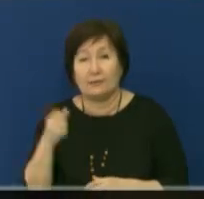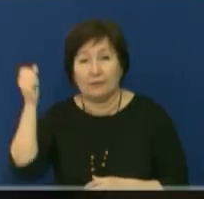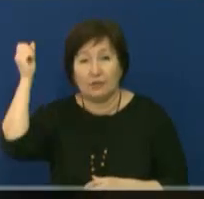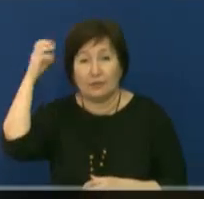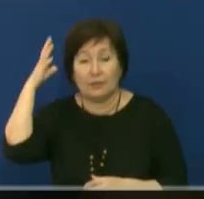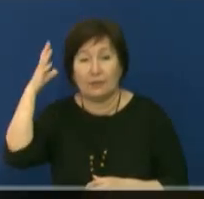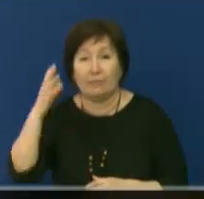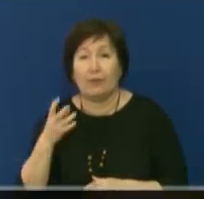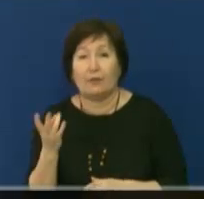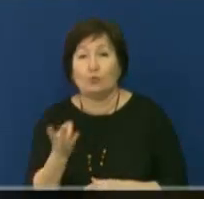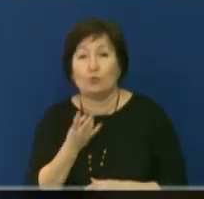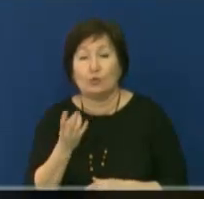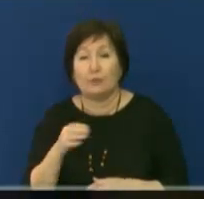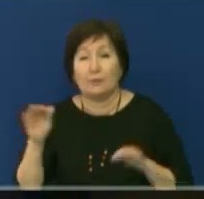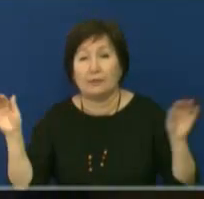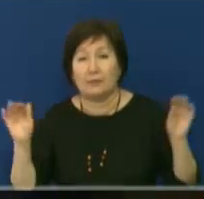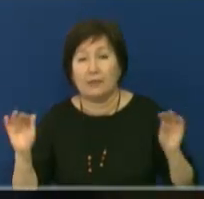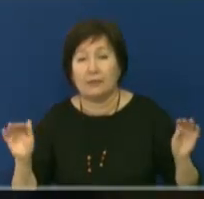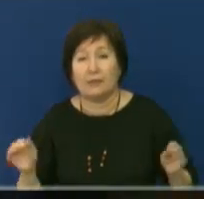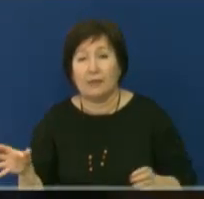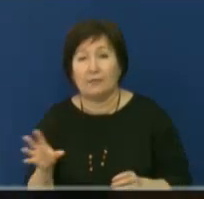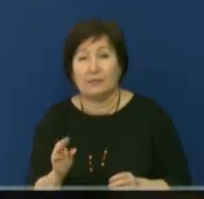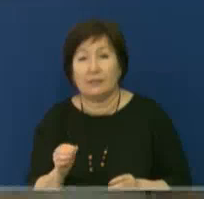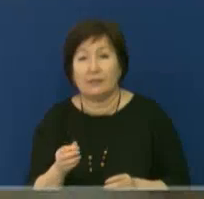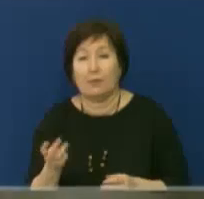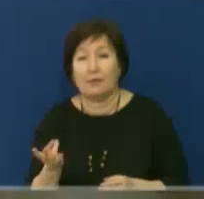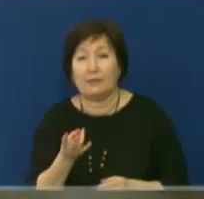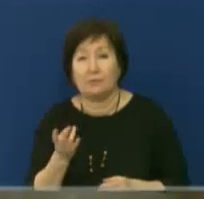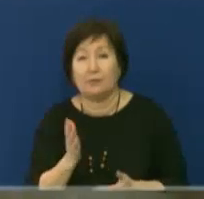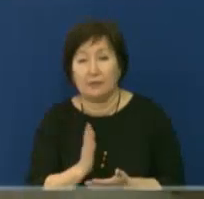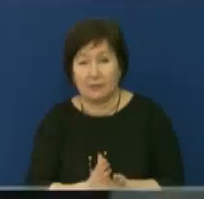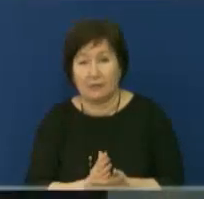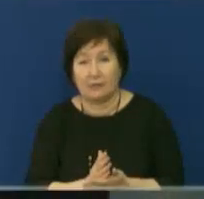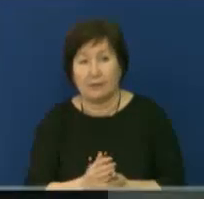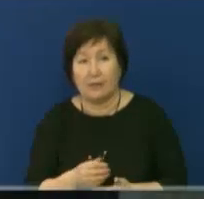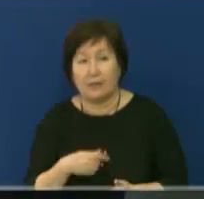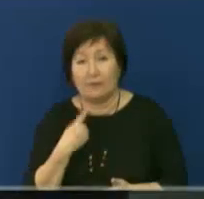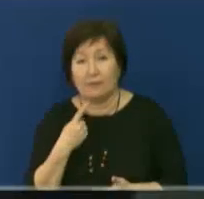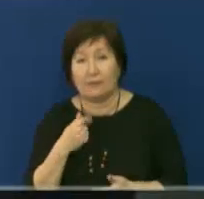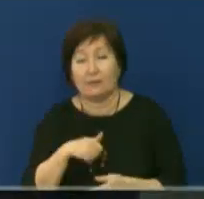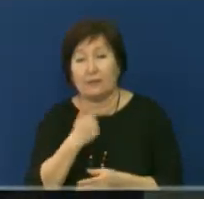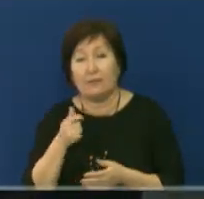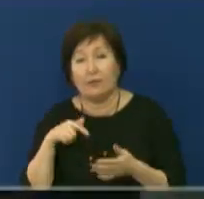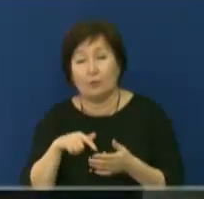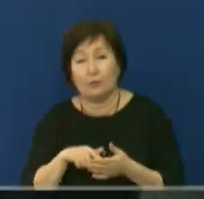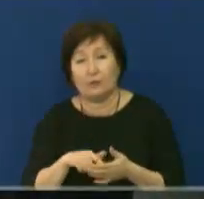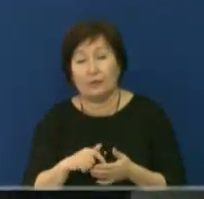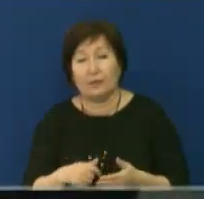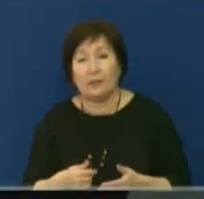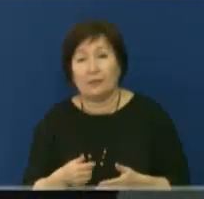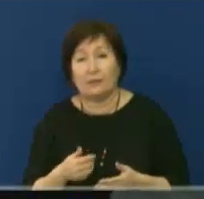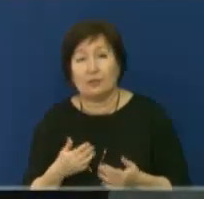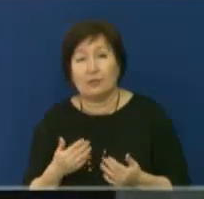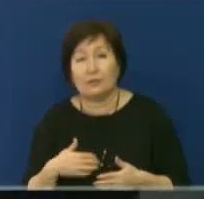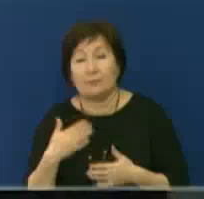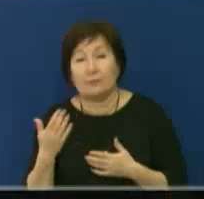барлық қажетті материалдар бар. Барлығы 800-ге жуық тректер қажет. Жобаның бас мердігері Everlight компаниясы жеткізетін